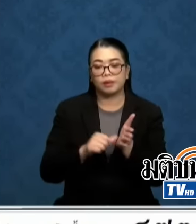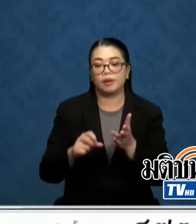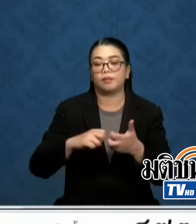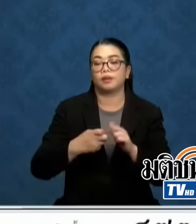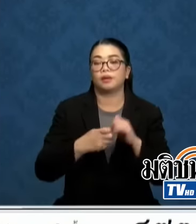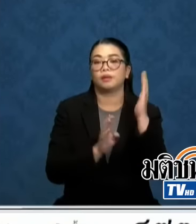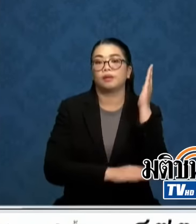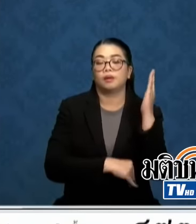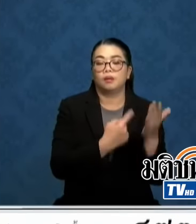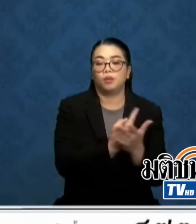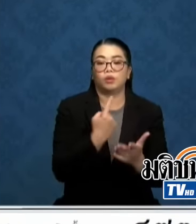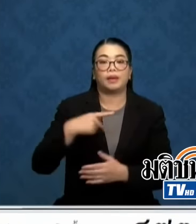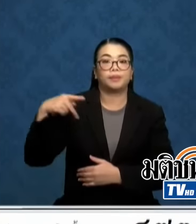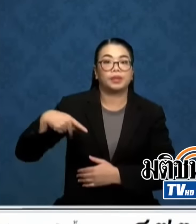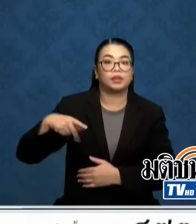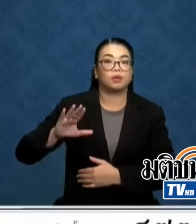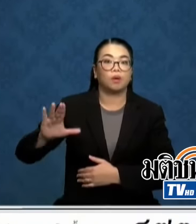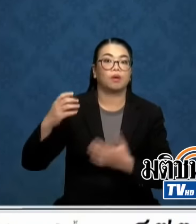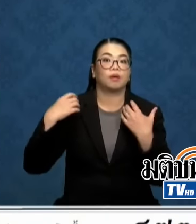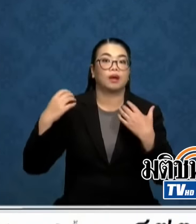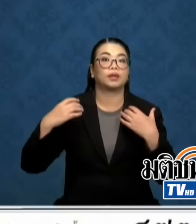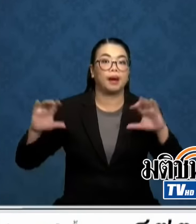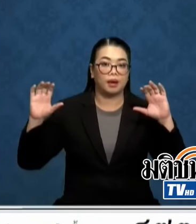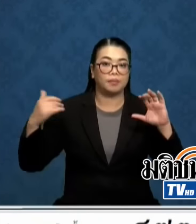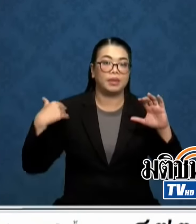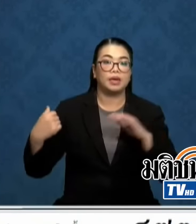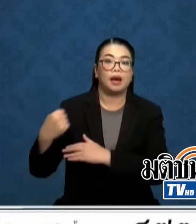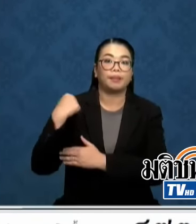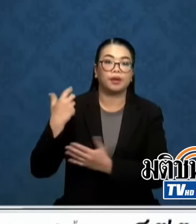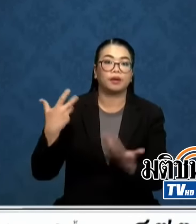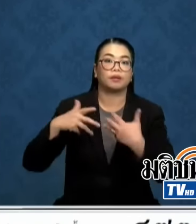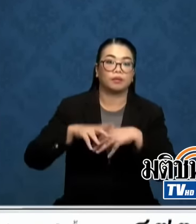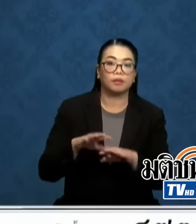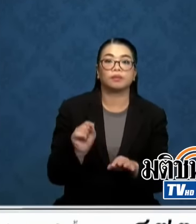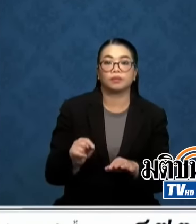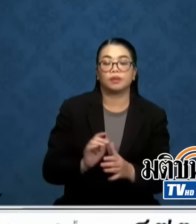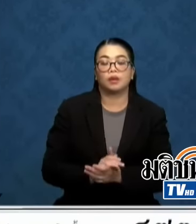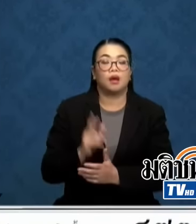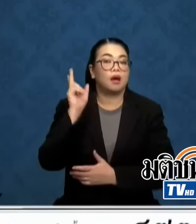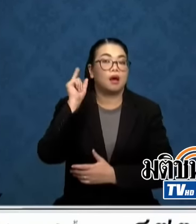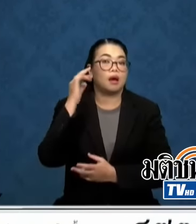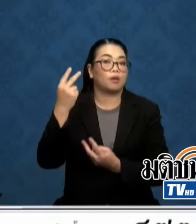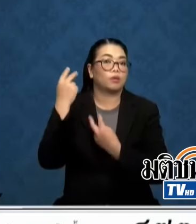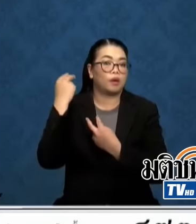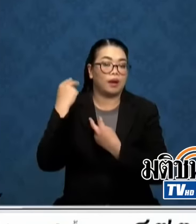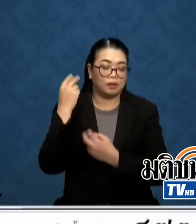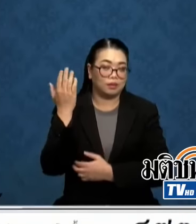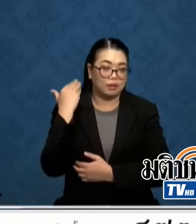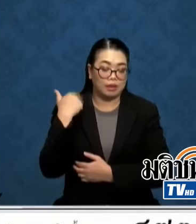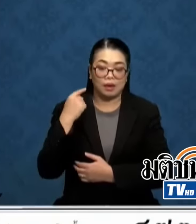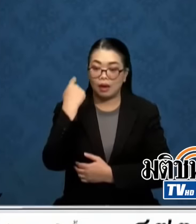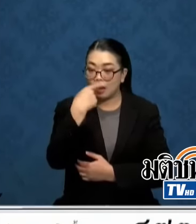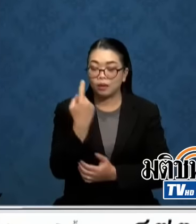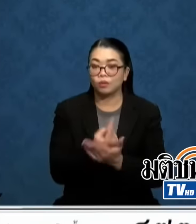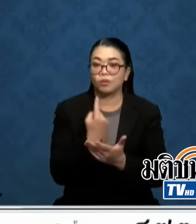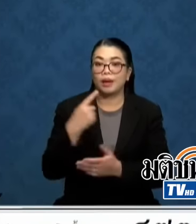ชายแดนภาคใต้เป็นผู้แทนพิเศษของรัฐบาลถ้าติดตามข่าวย้อนหลังตอนนั้นนะครับคนที่เป็น